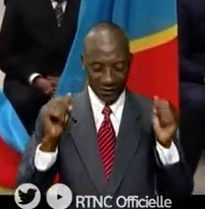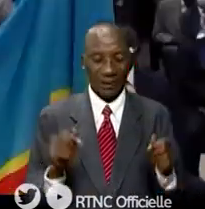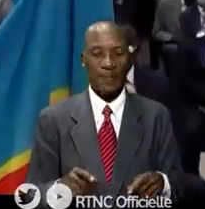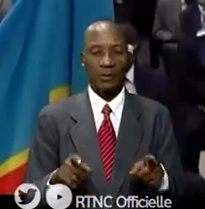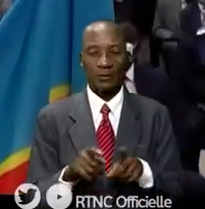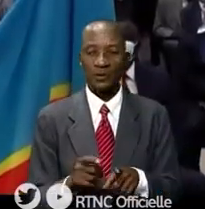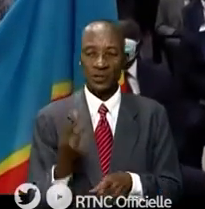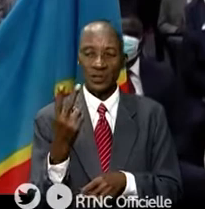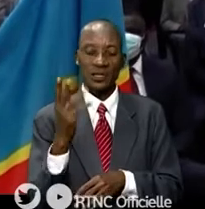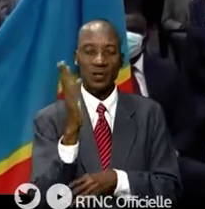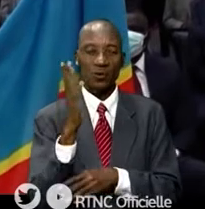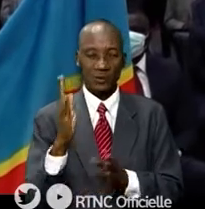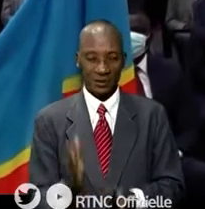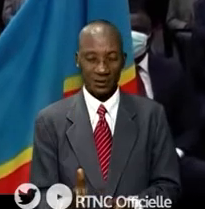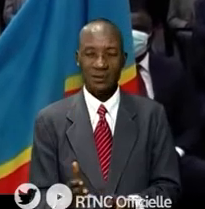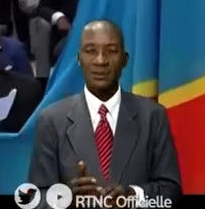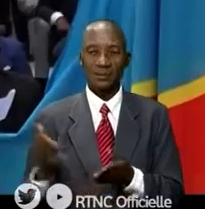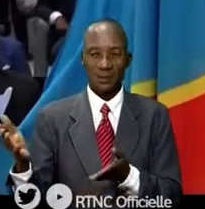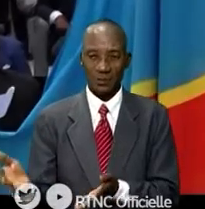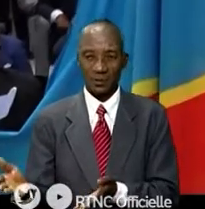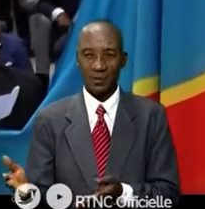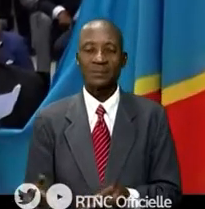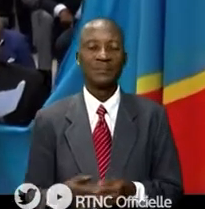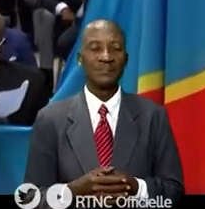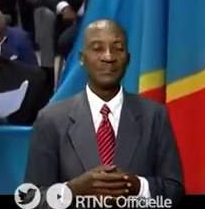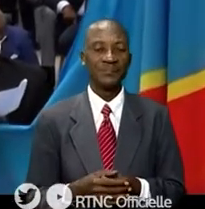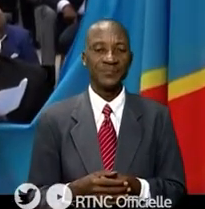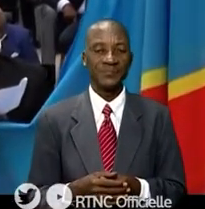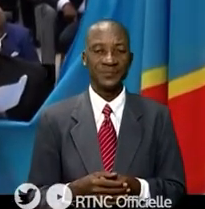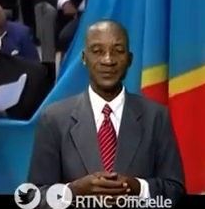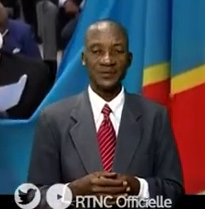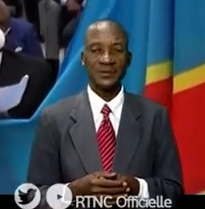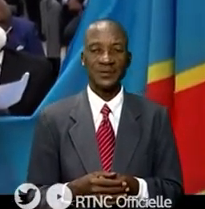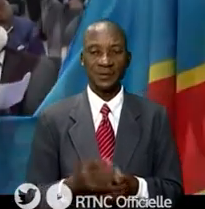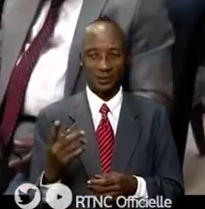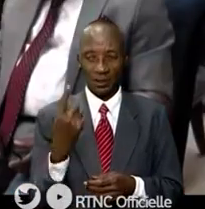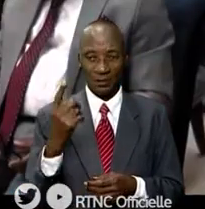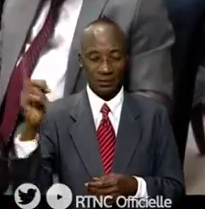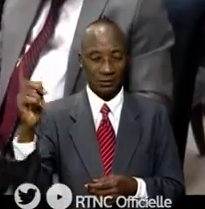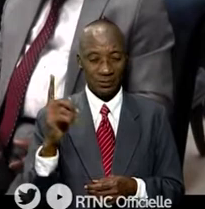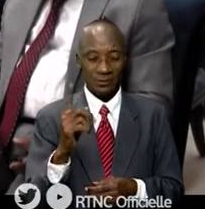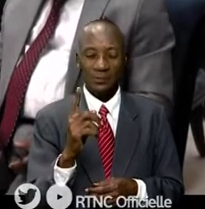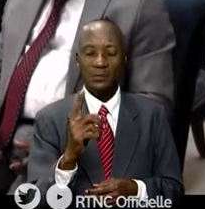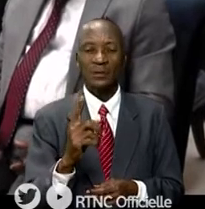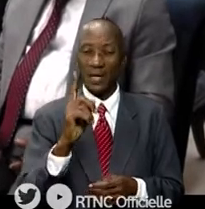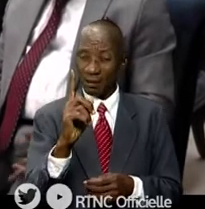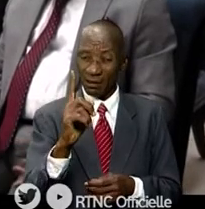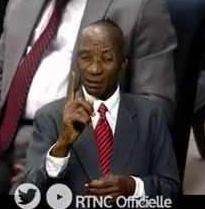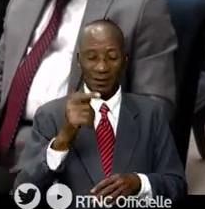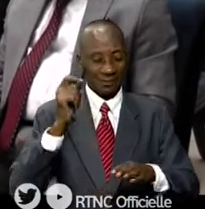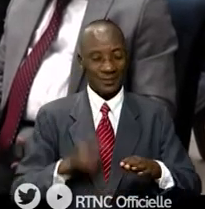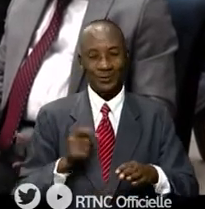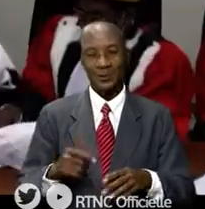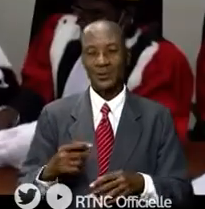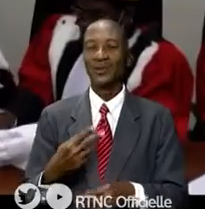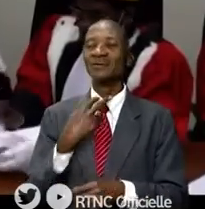deux conseillers, Gauthier Kamachi et Bruno Ilunga. Seul, le conseiller Alain Mouchidi, bloqué à l'étranger suite à la crise